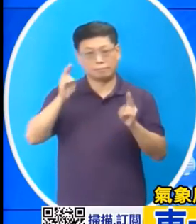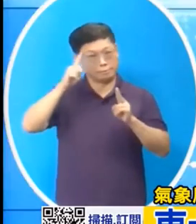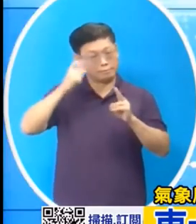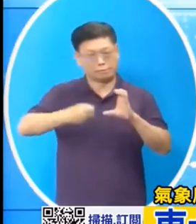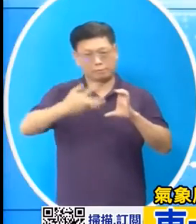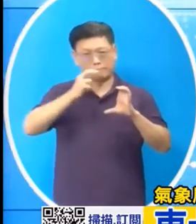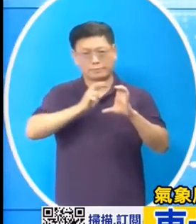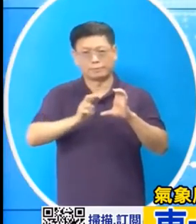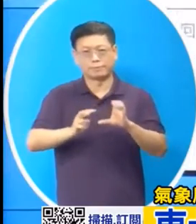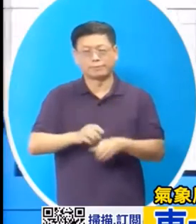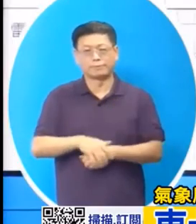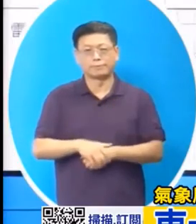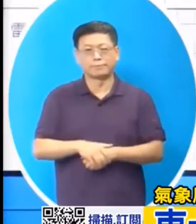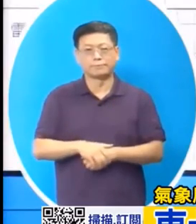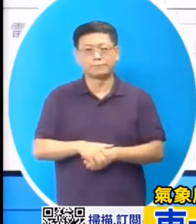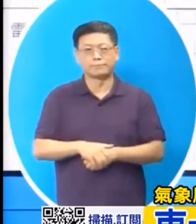回波